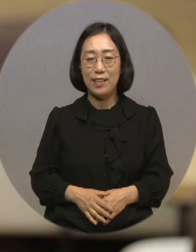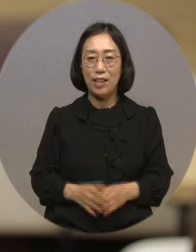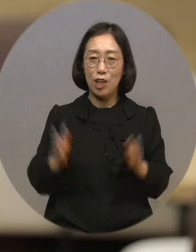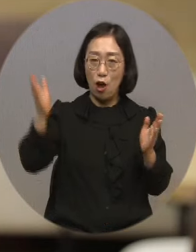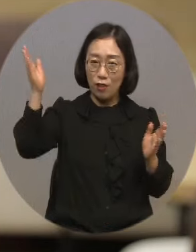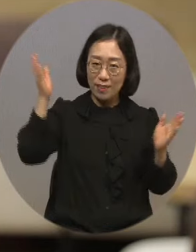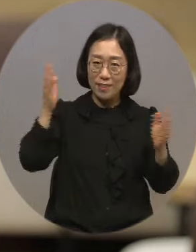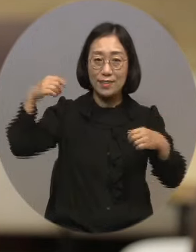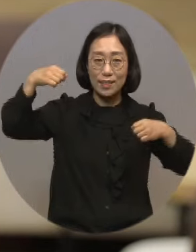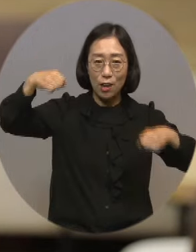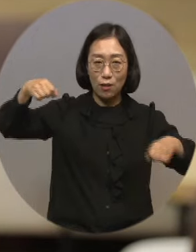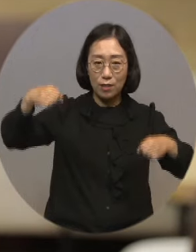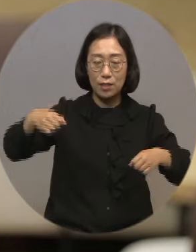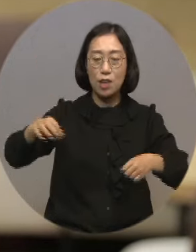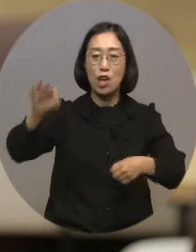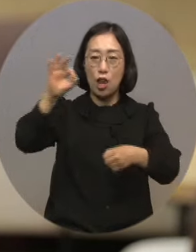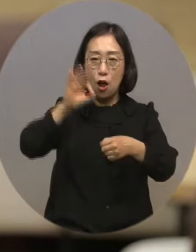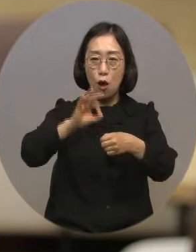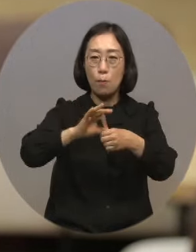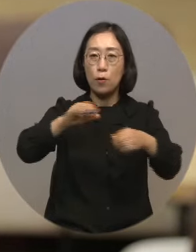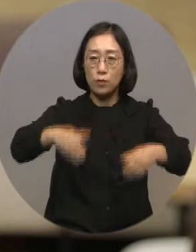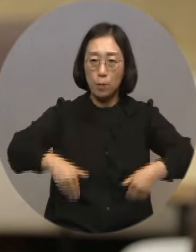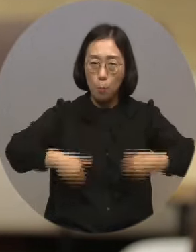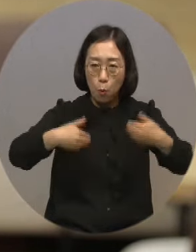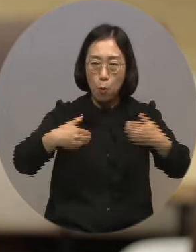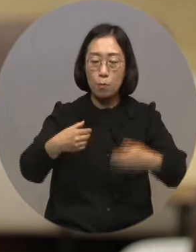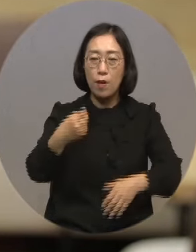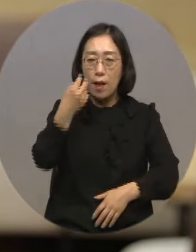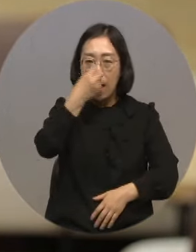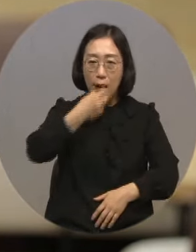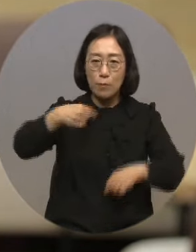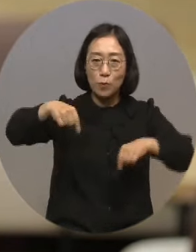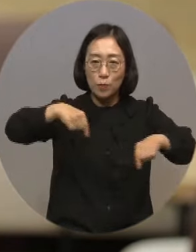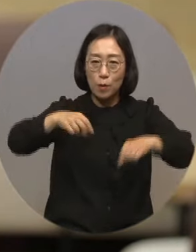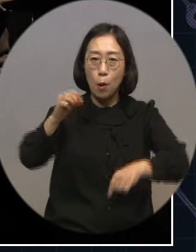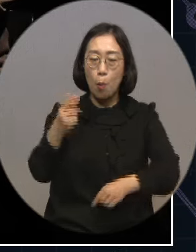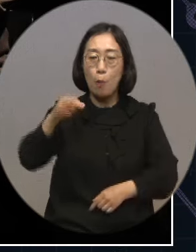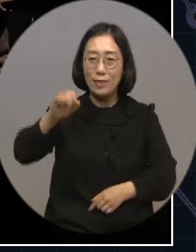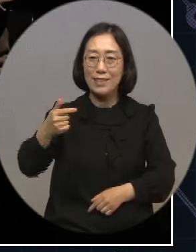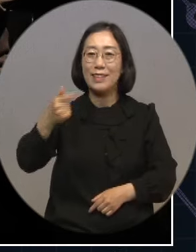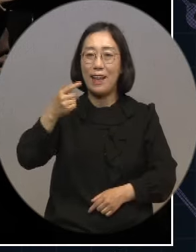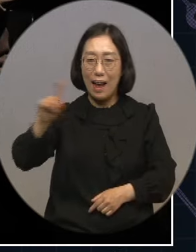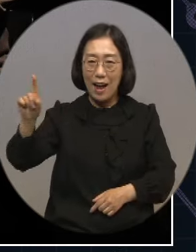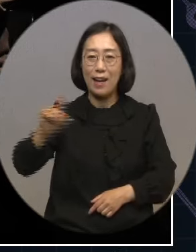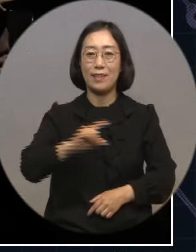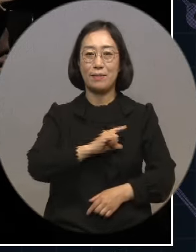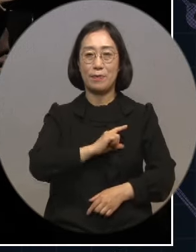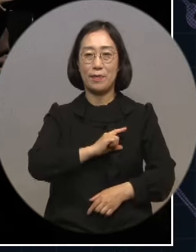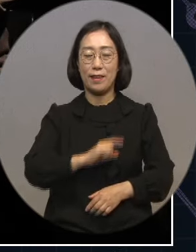연극 10번째 봄을 연출한 오진하입니다.